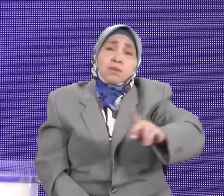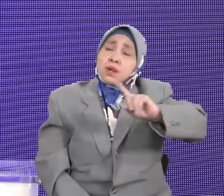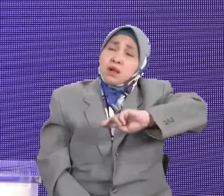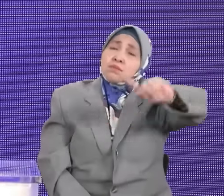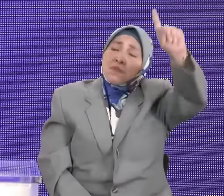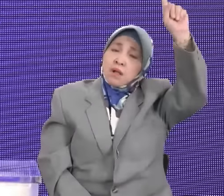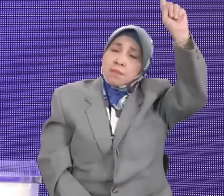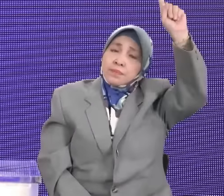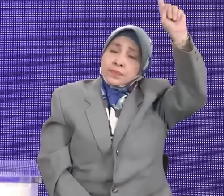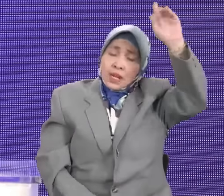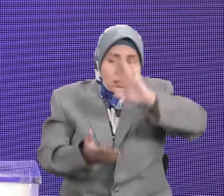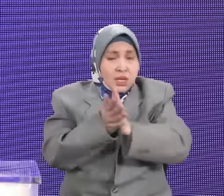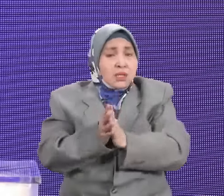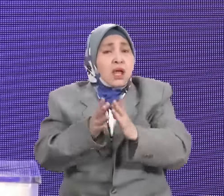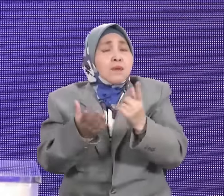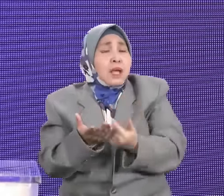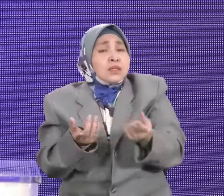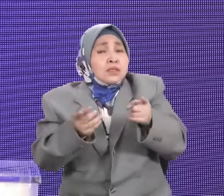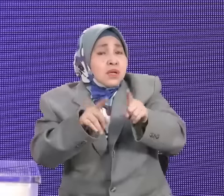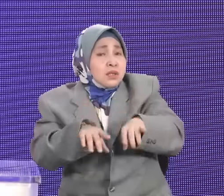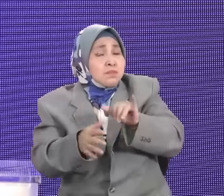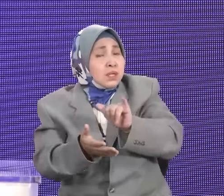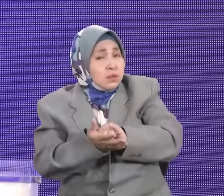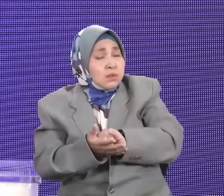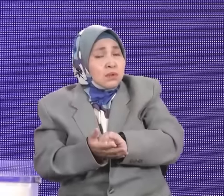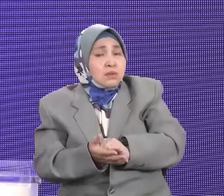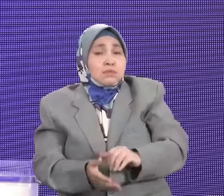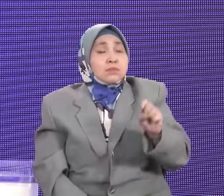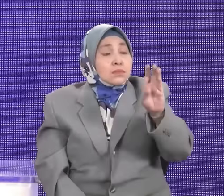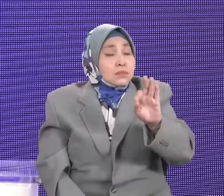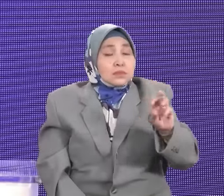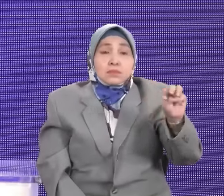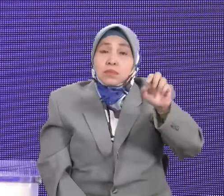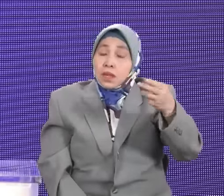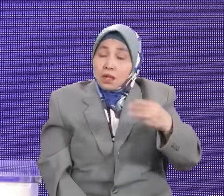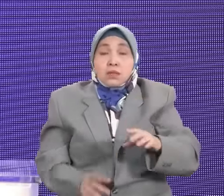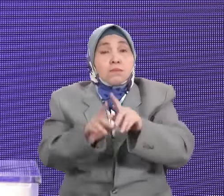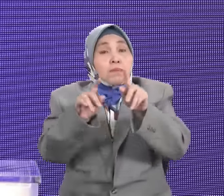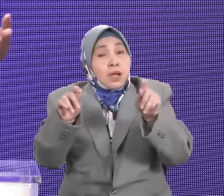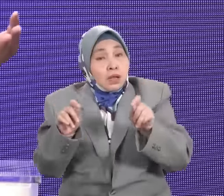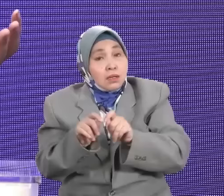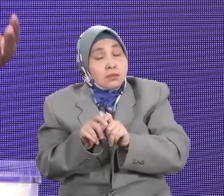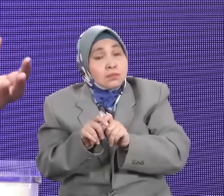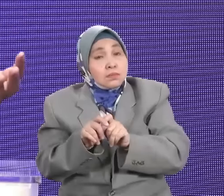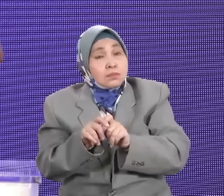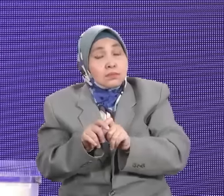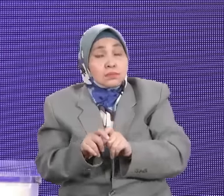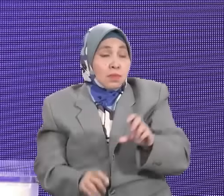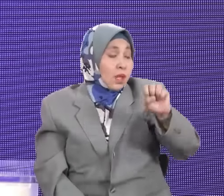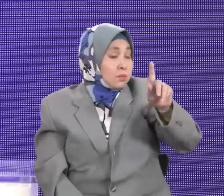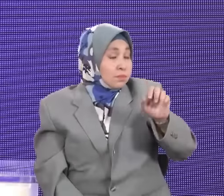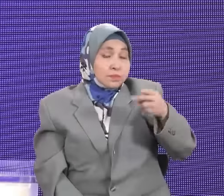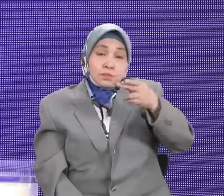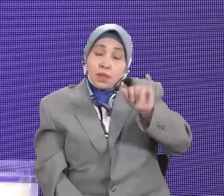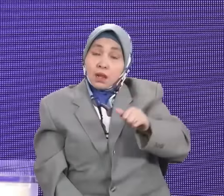Wa Ta'ala jadi peristiwa yang kita tahu ya yaitu sofa Wal Marwah ini adalah tempat dimana Siti Hajar seorang